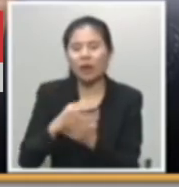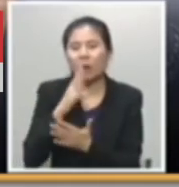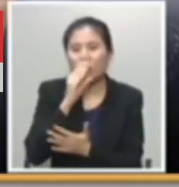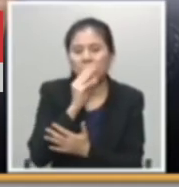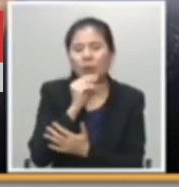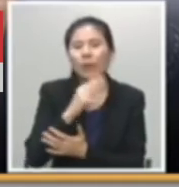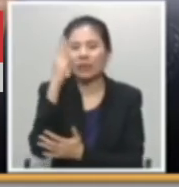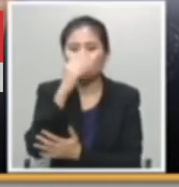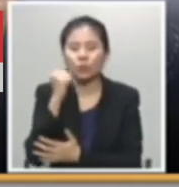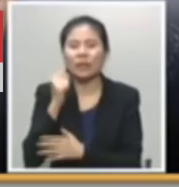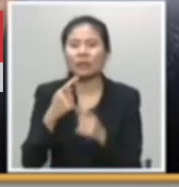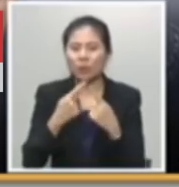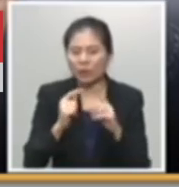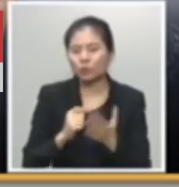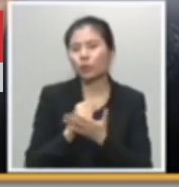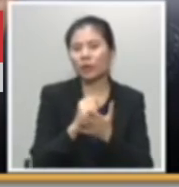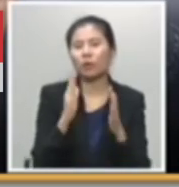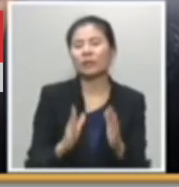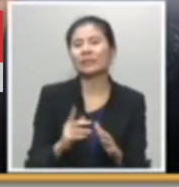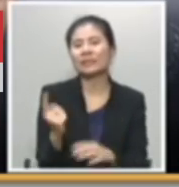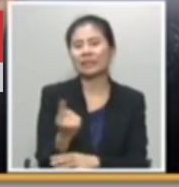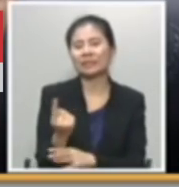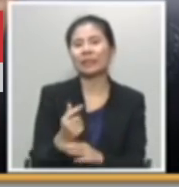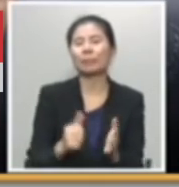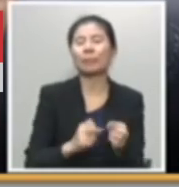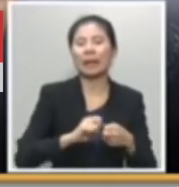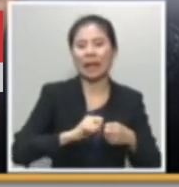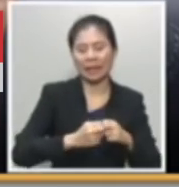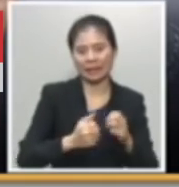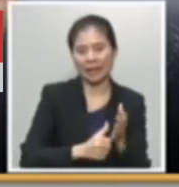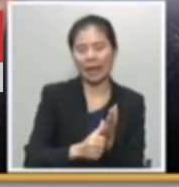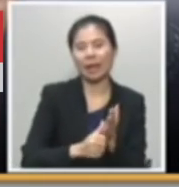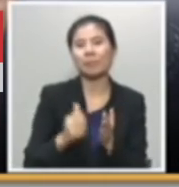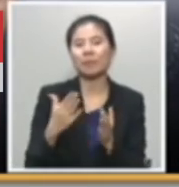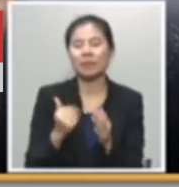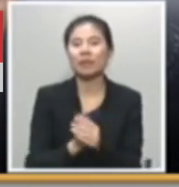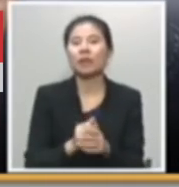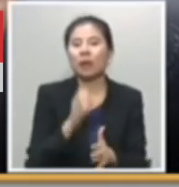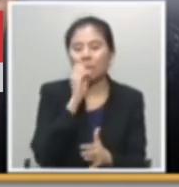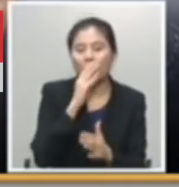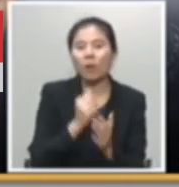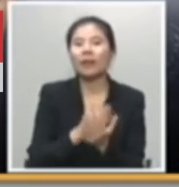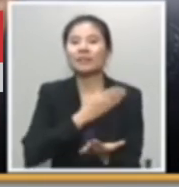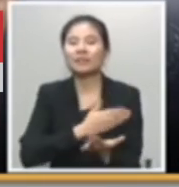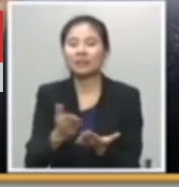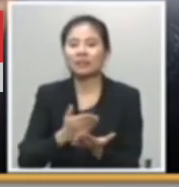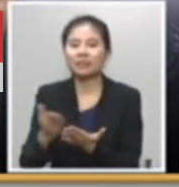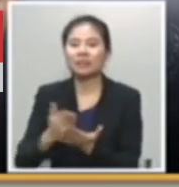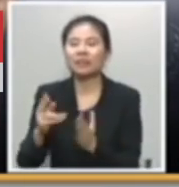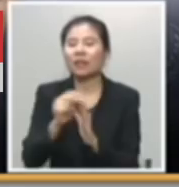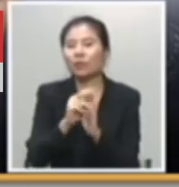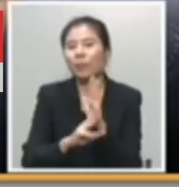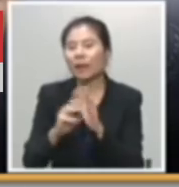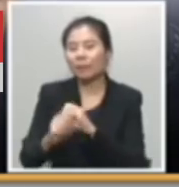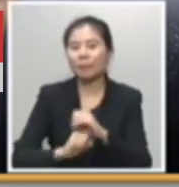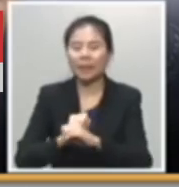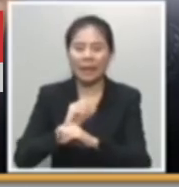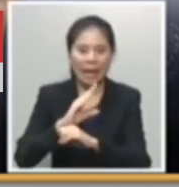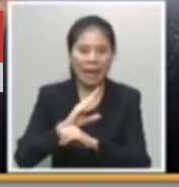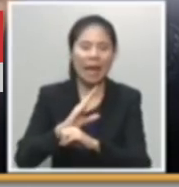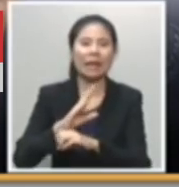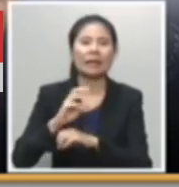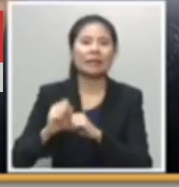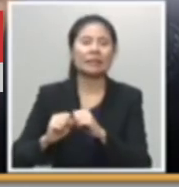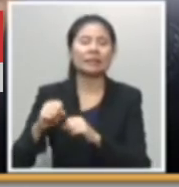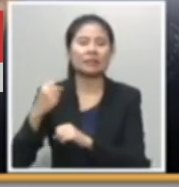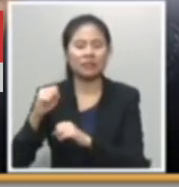มันไม่ช่วยประชาชนเลยสร้างความเชื่อมั่นสร้างกำลังซื้อนโยบายเดิมๆที่ทำมา 4-50 ปีที่แล้วอ่ะ